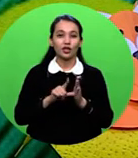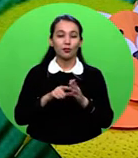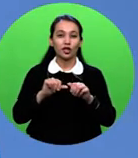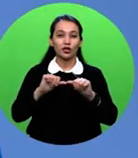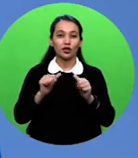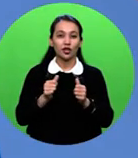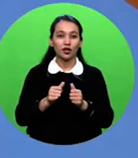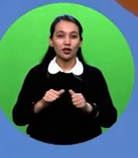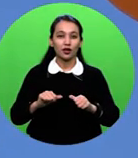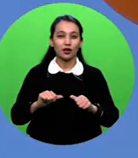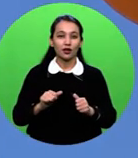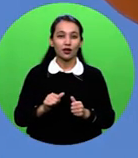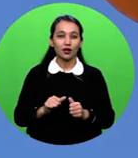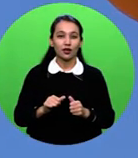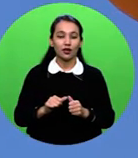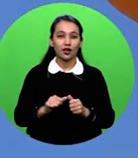geometrik shakllardan